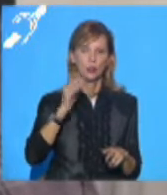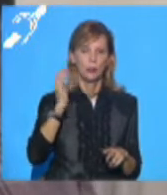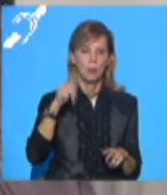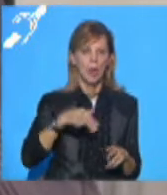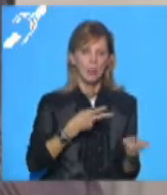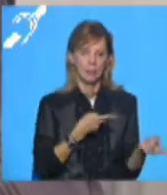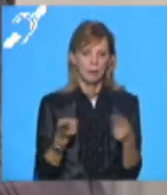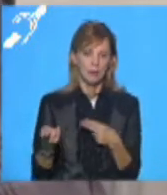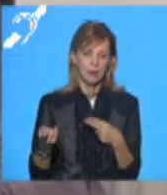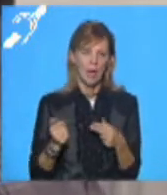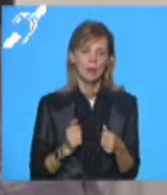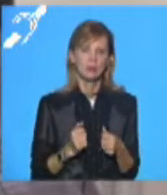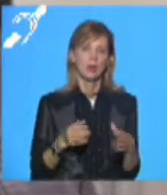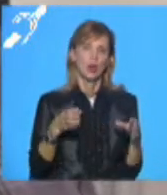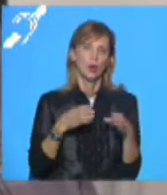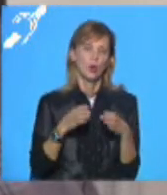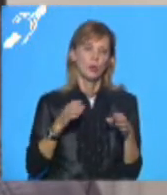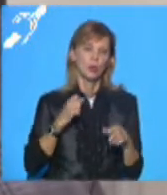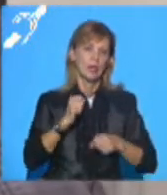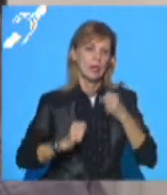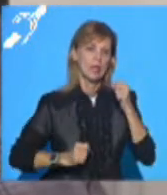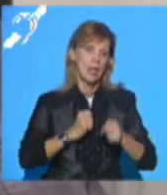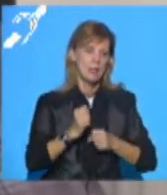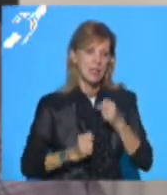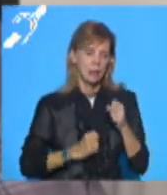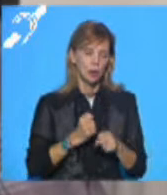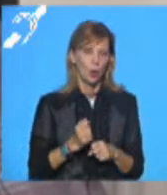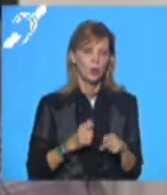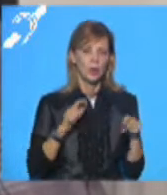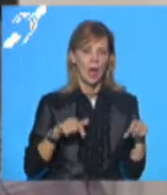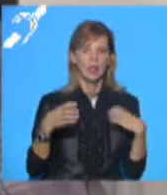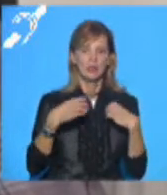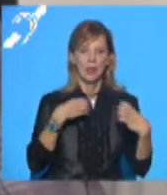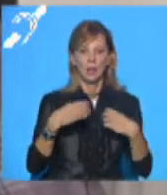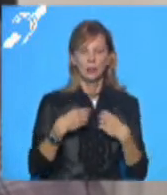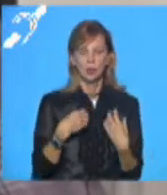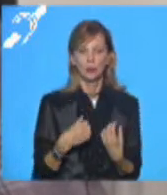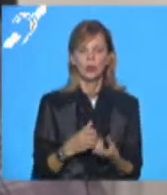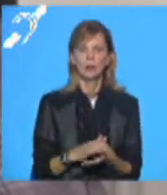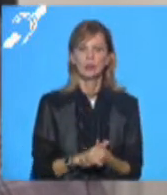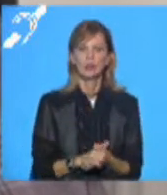acesta, bineînțeles corpul de balet, artiștii, interpreții teatrului